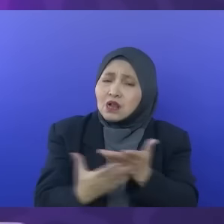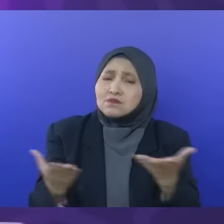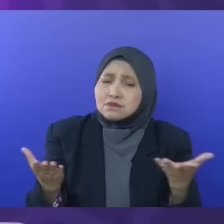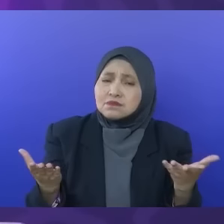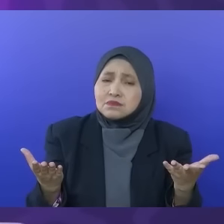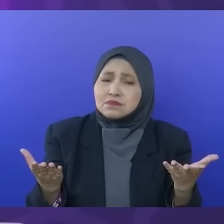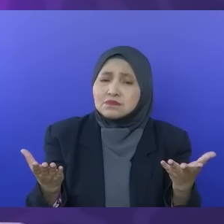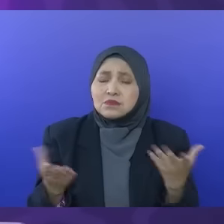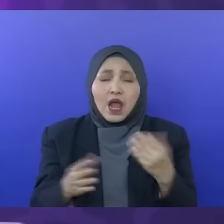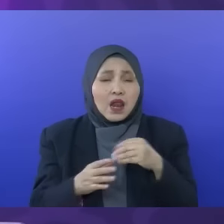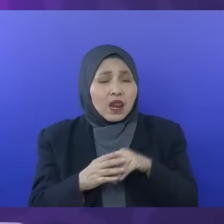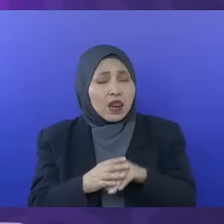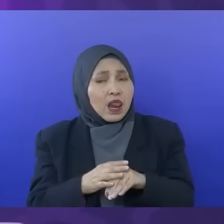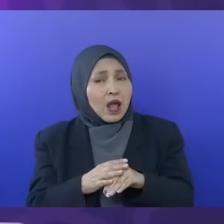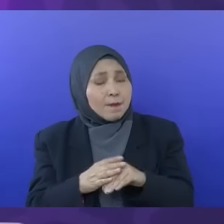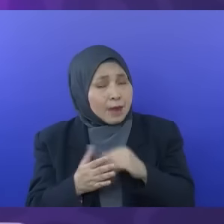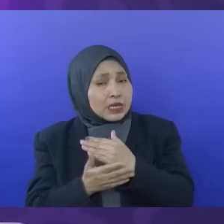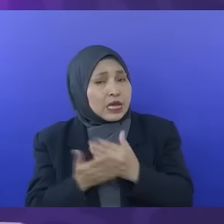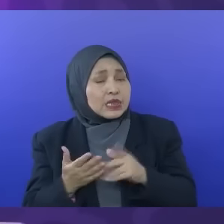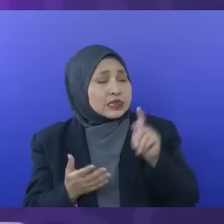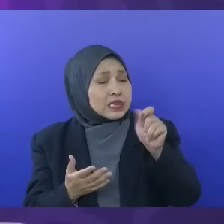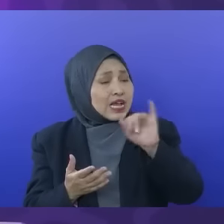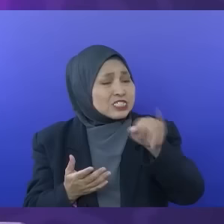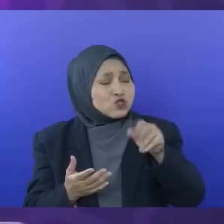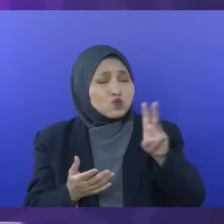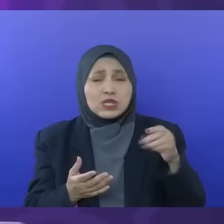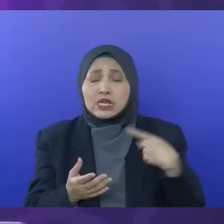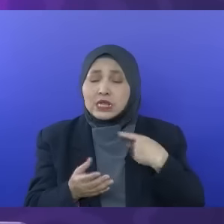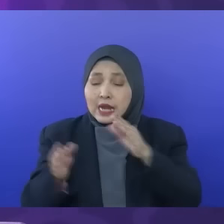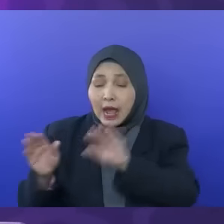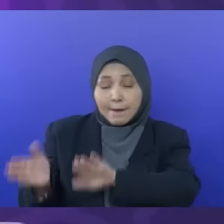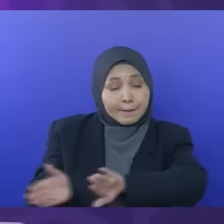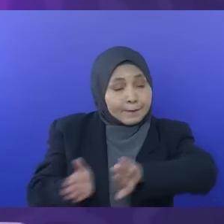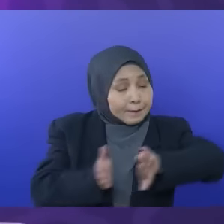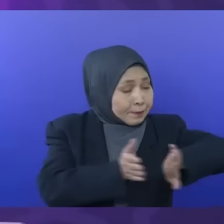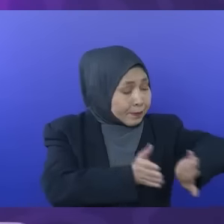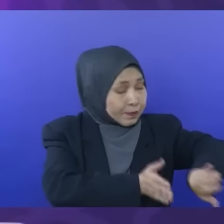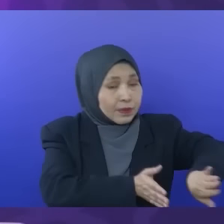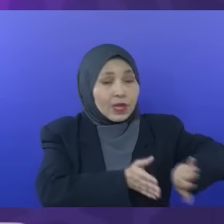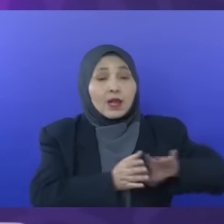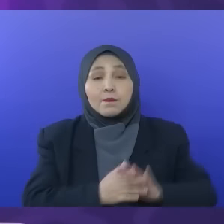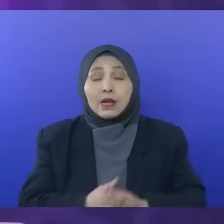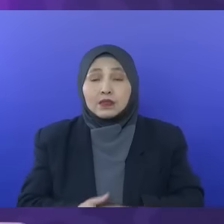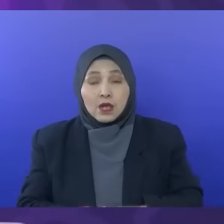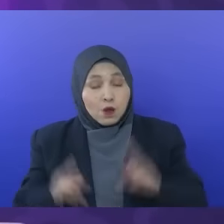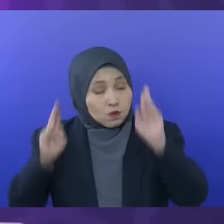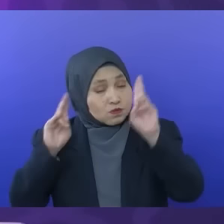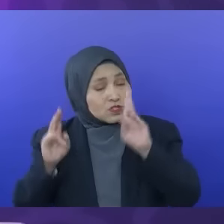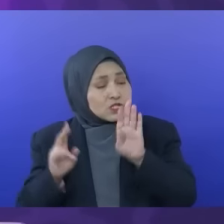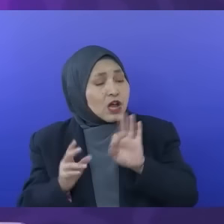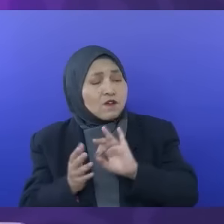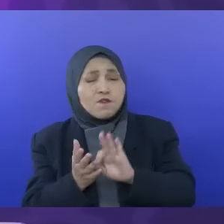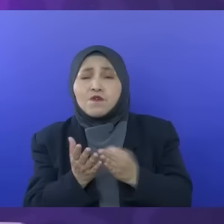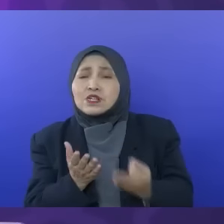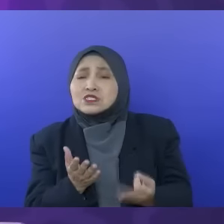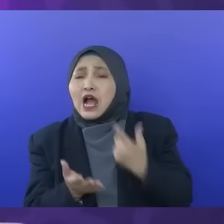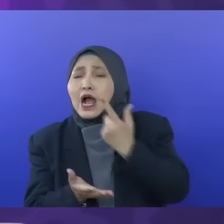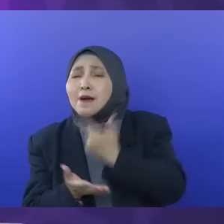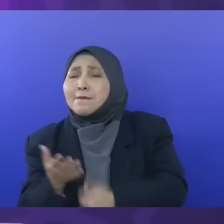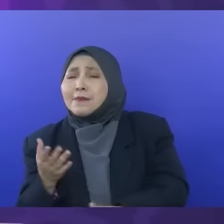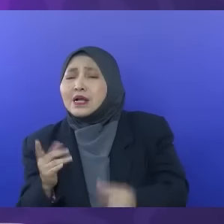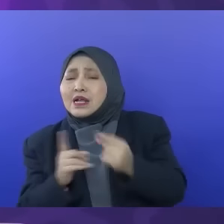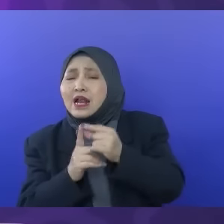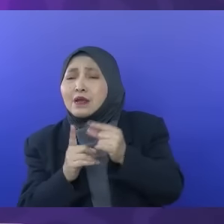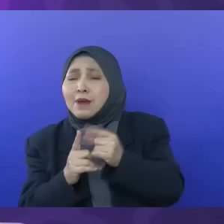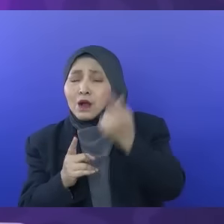perempuan dalam segmentasi ini tapi kita enggak singgah sekedar Alfatihah dengan apa kalimah